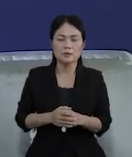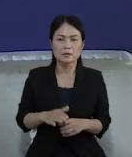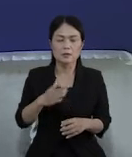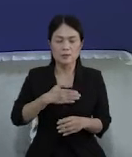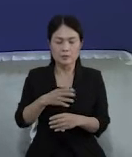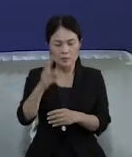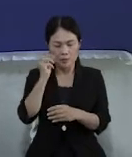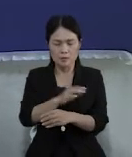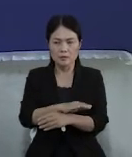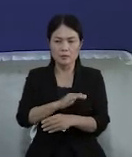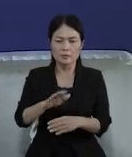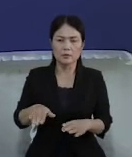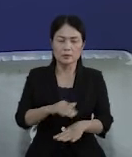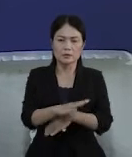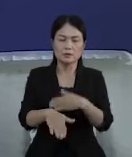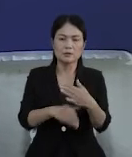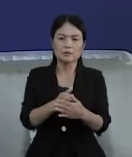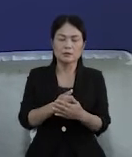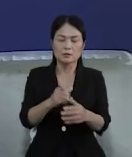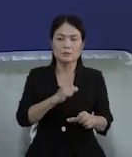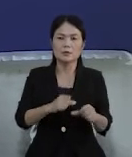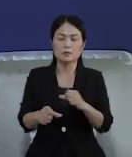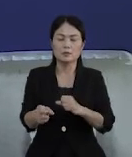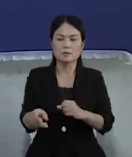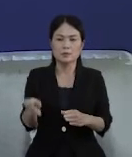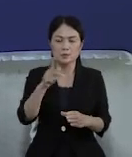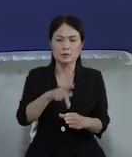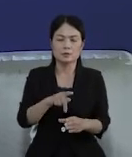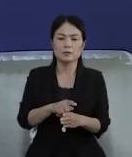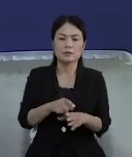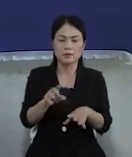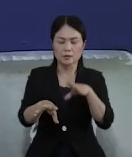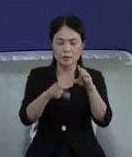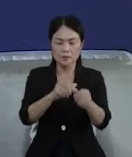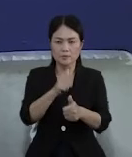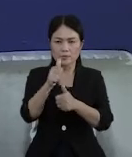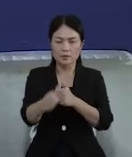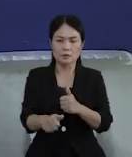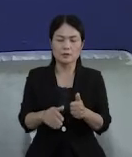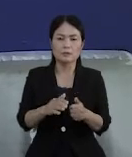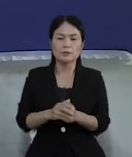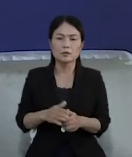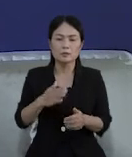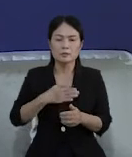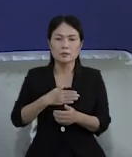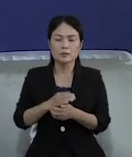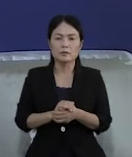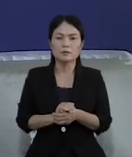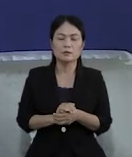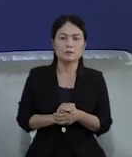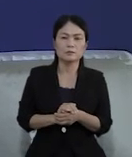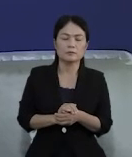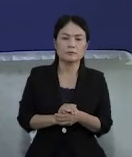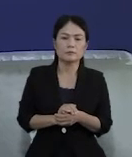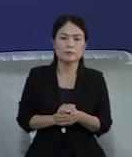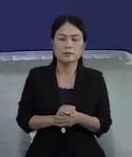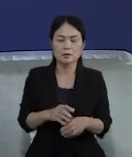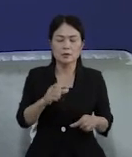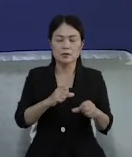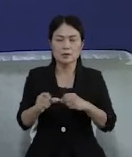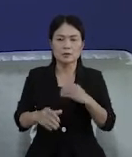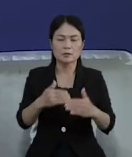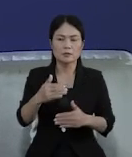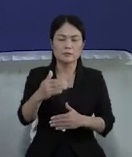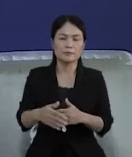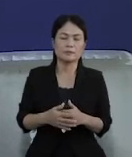sân khâm tha con tình ọc nế nâng bần to cho rùm sắc xa phi trong ngay chỉ mùi nâng nè cổ chỉ bần